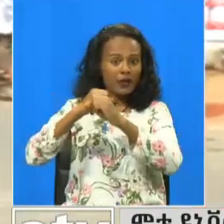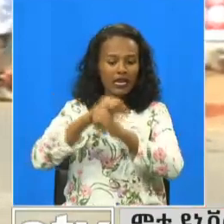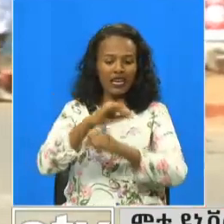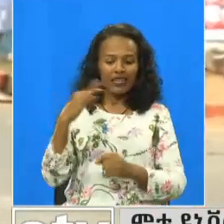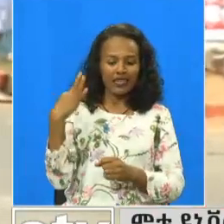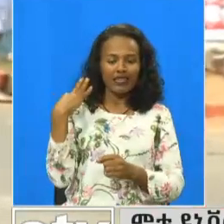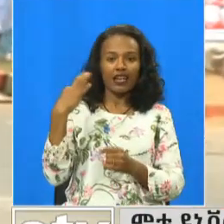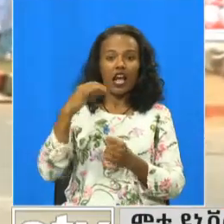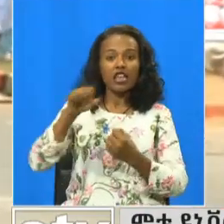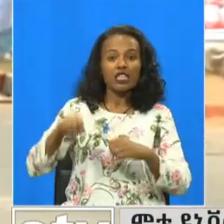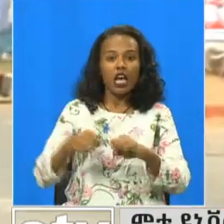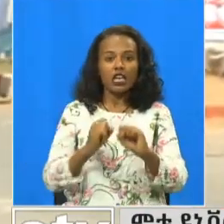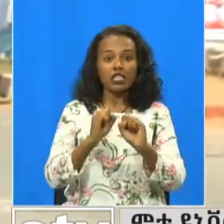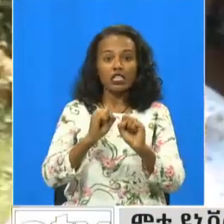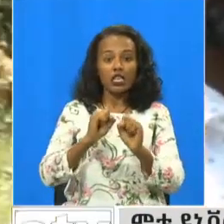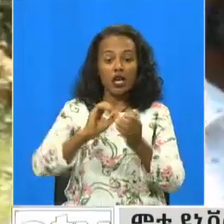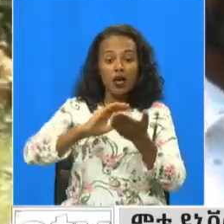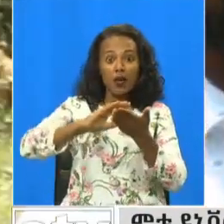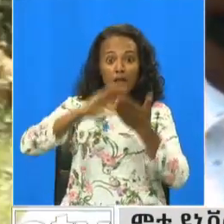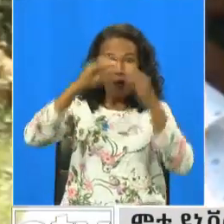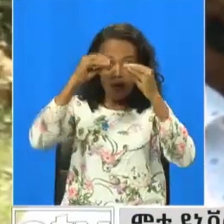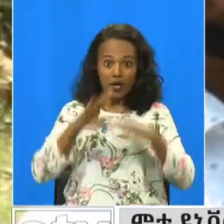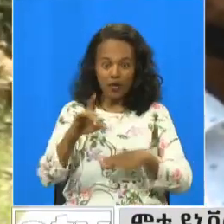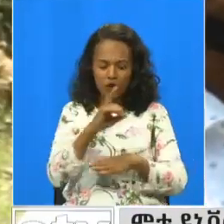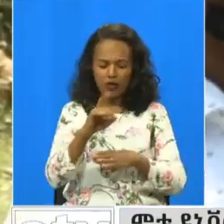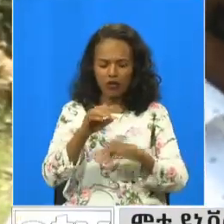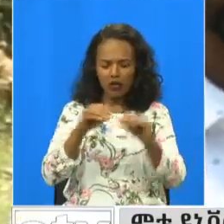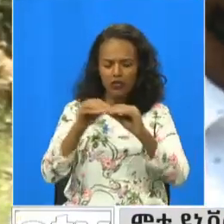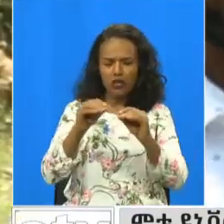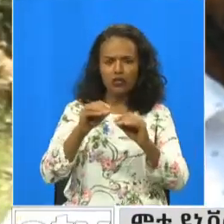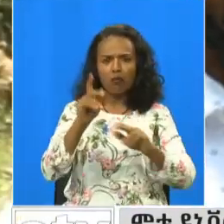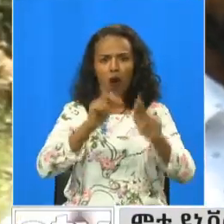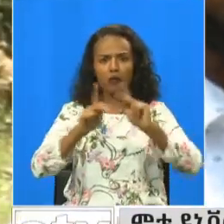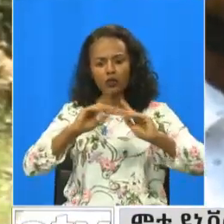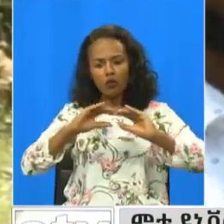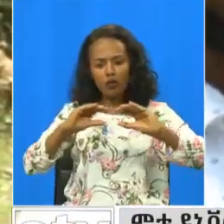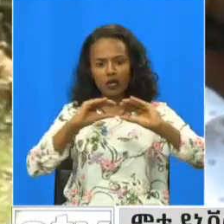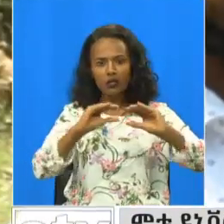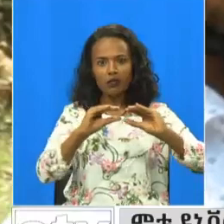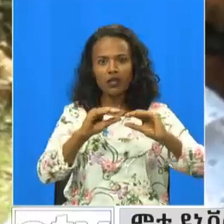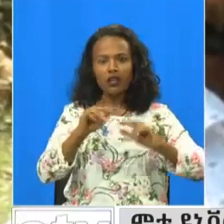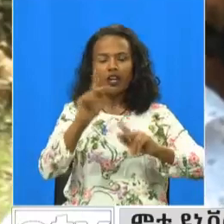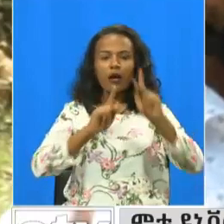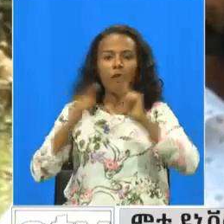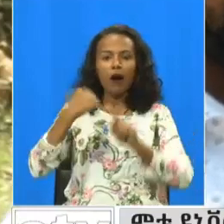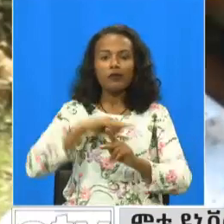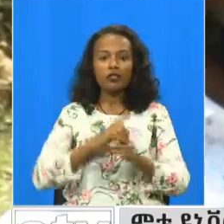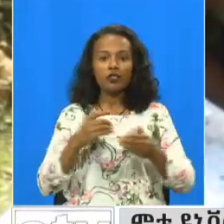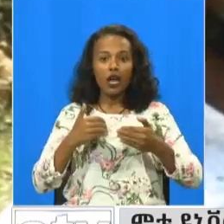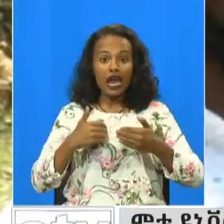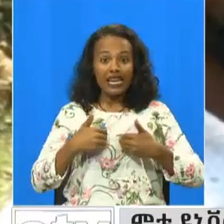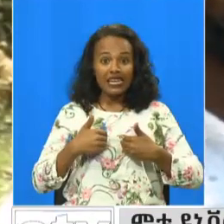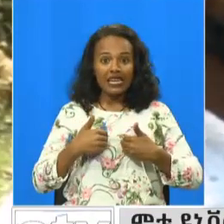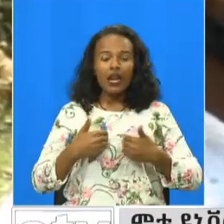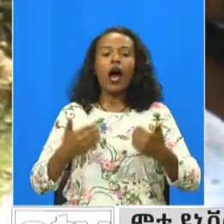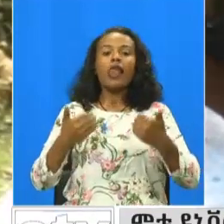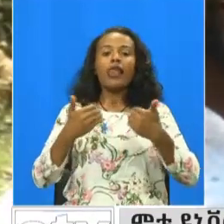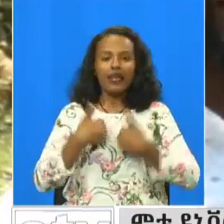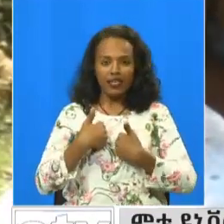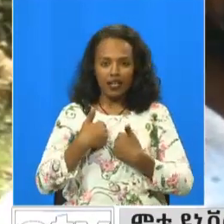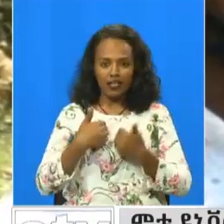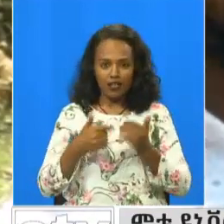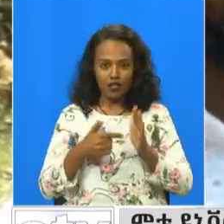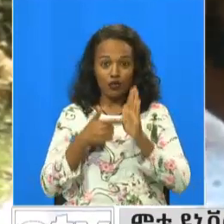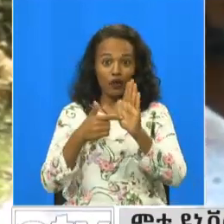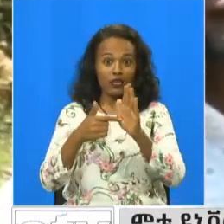ጤና ሳይንስ ፋካልቲ መምህራን ሆነን ተንቀሳቅሰን ማህበረሰቡን ብናስተምር ትልቁ ለማህበረሰባችን ያለንን አለኝታነታችንን